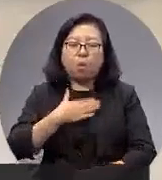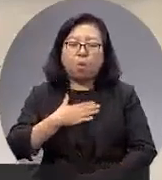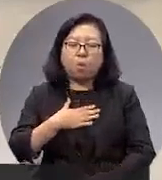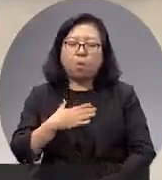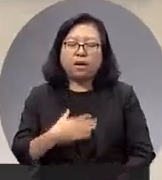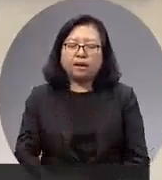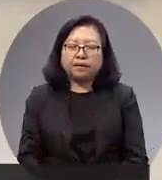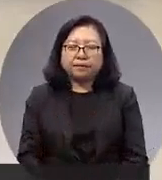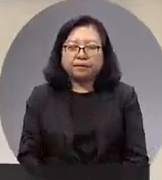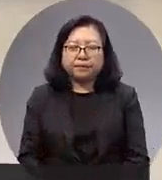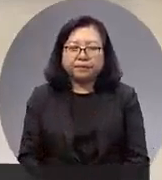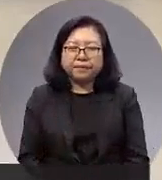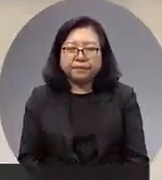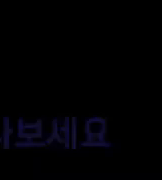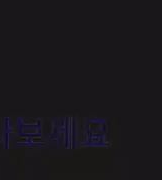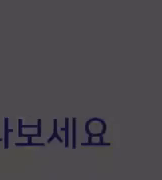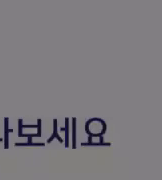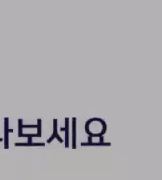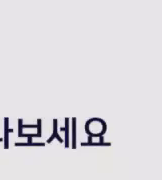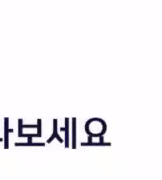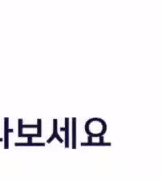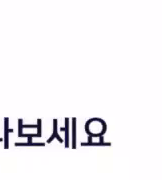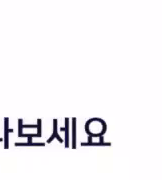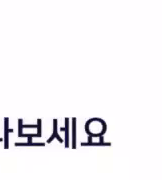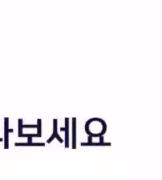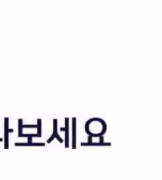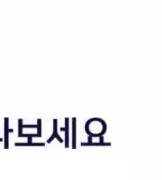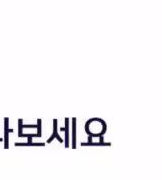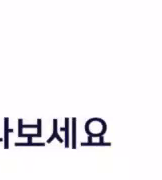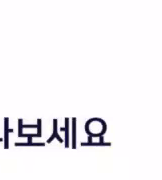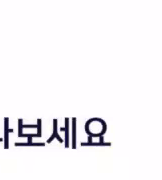mbc 뉴스 김을 줍니다 5